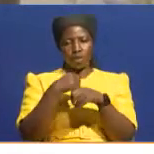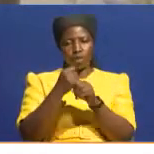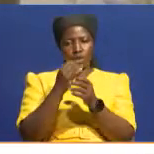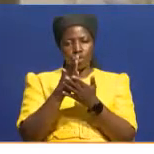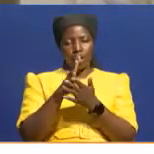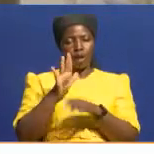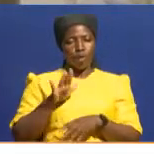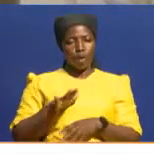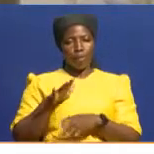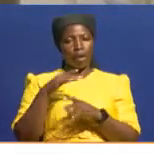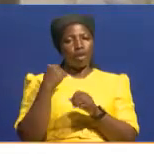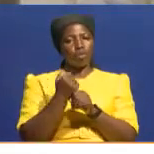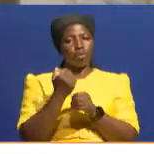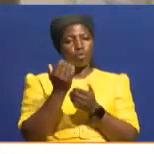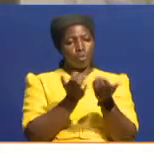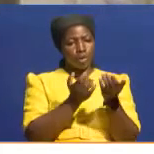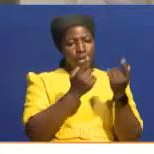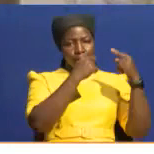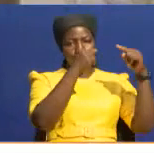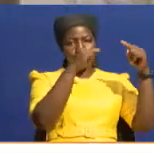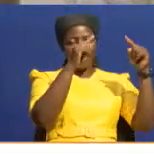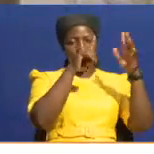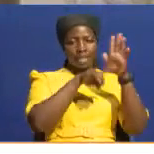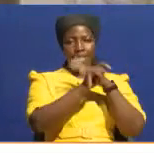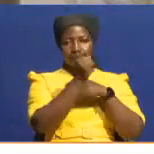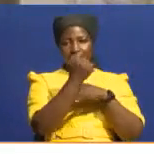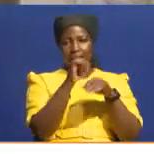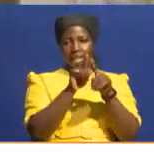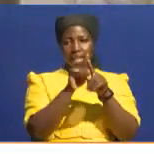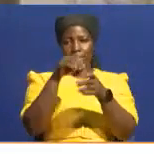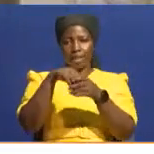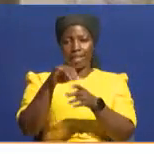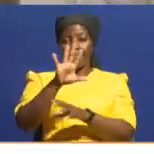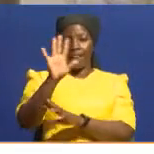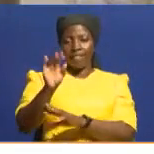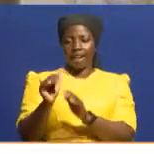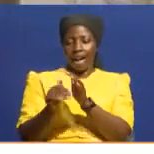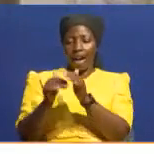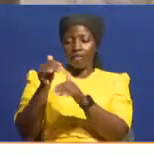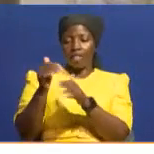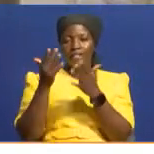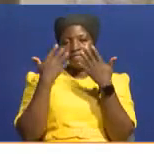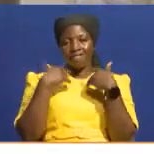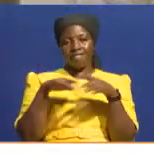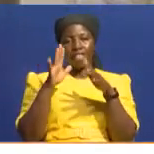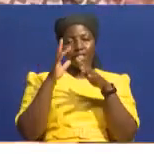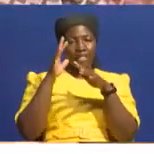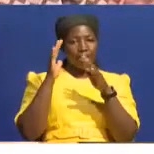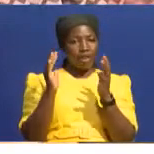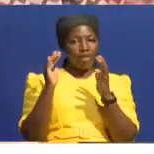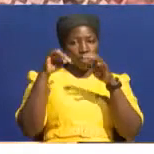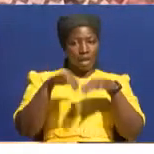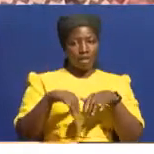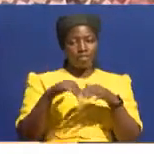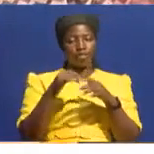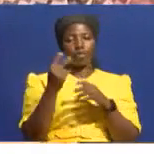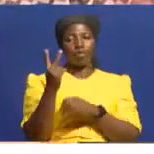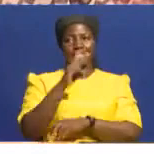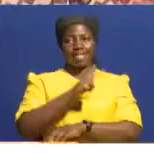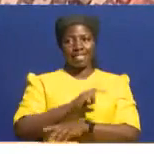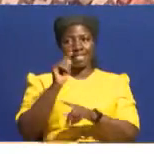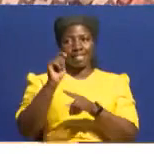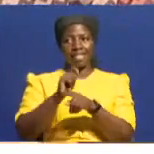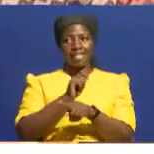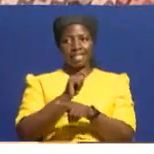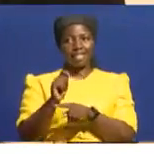kina mama katika si taifa la Kenya bali katika bara la Afrika. Akiongea baada ya kukamilika kwa warsha ya mafunzo ya siku mbili ya